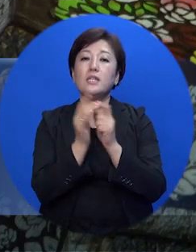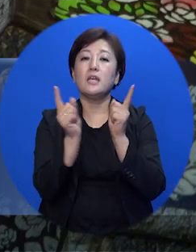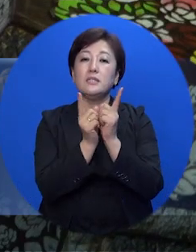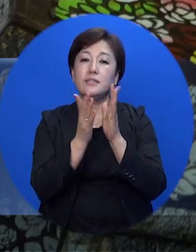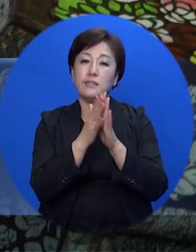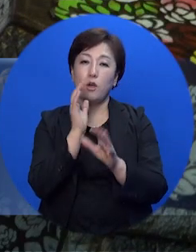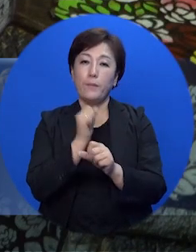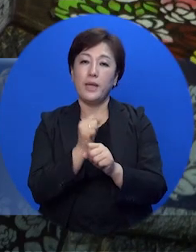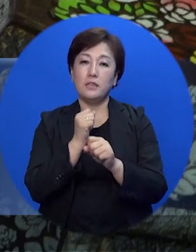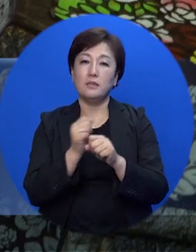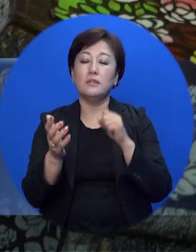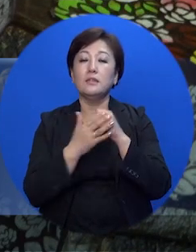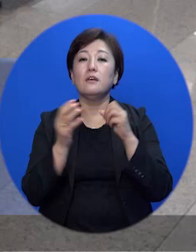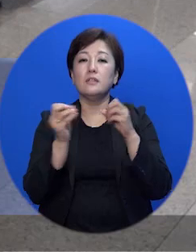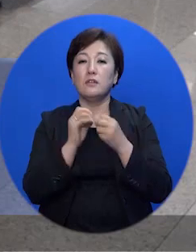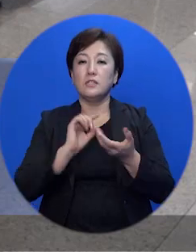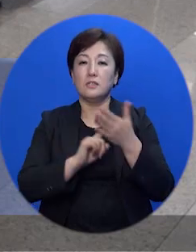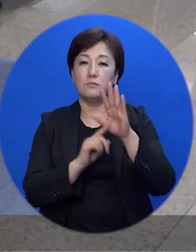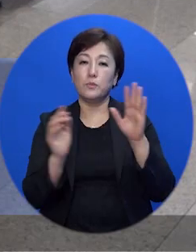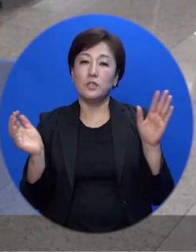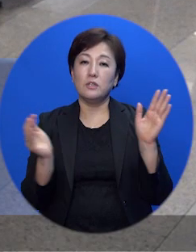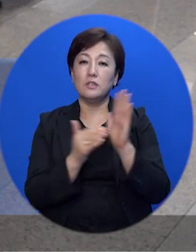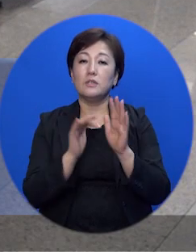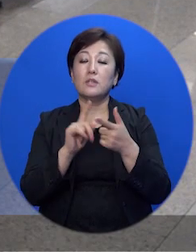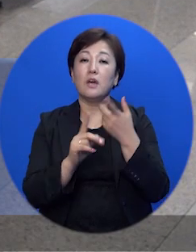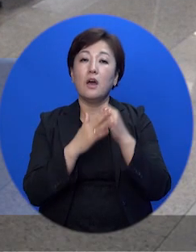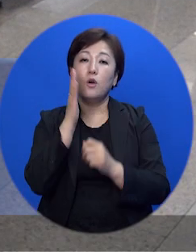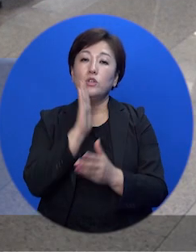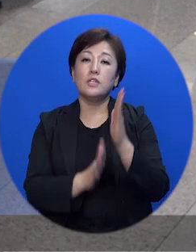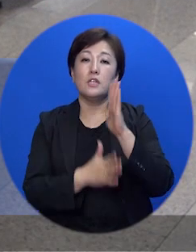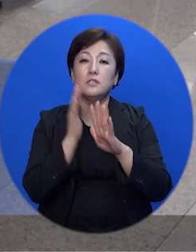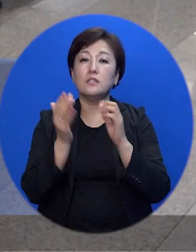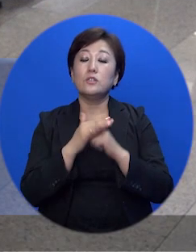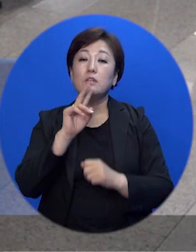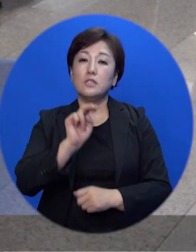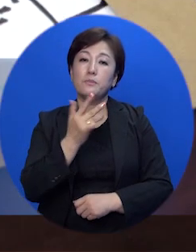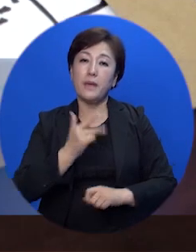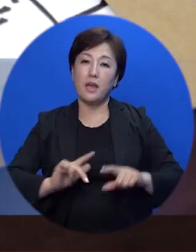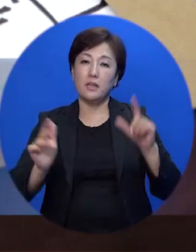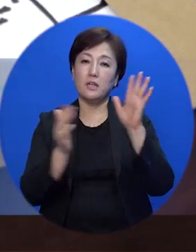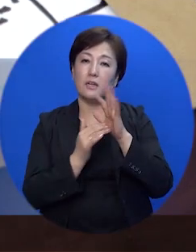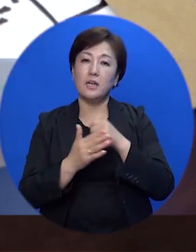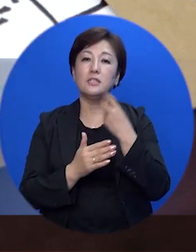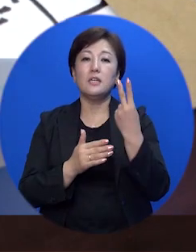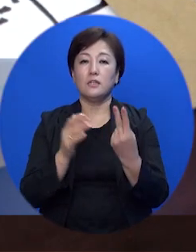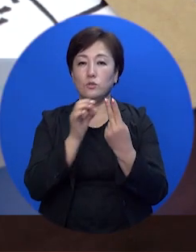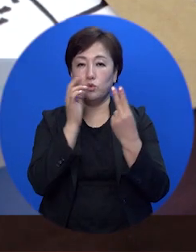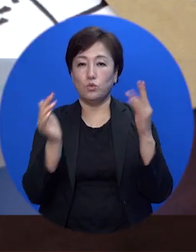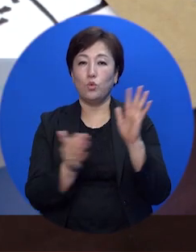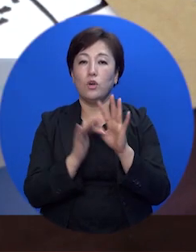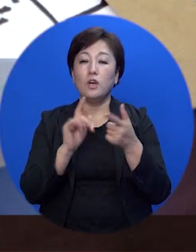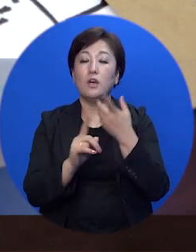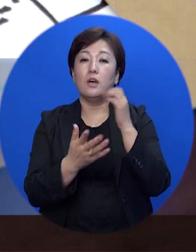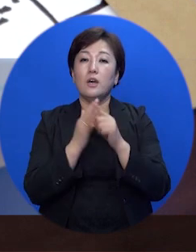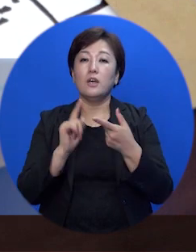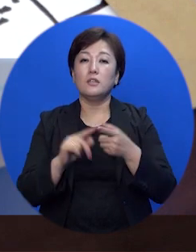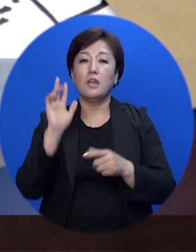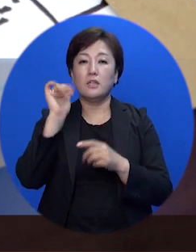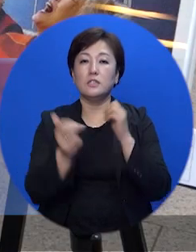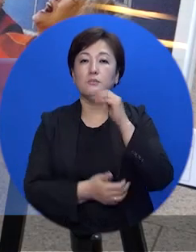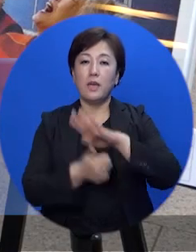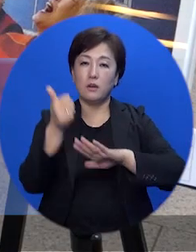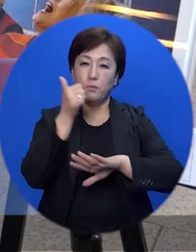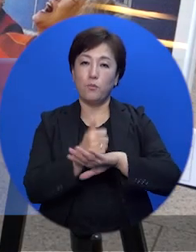작품 전시회가 개최되고 있습니다. 한편 울산시는 오는 28일까지 2주간 치매 극복 주간을